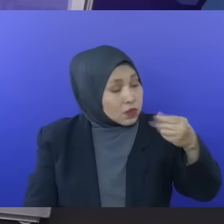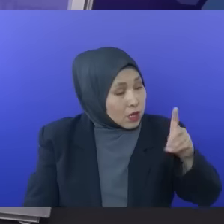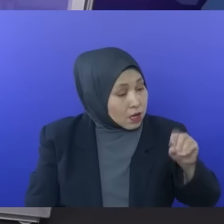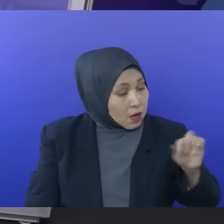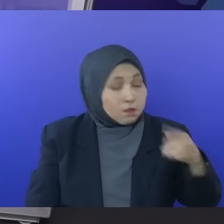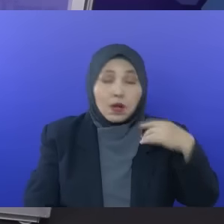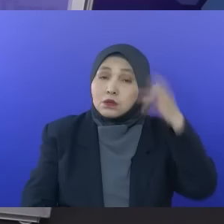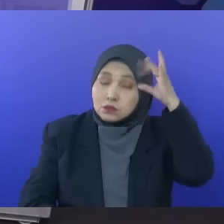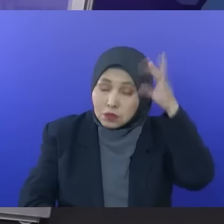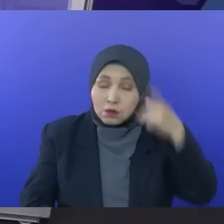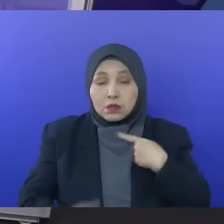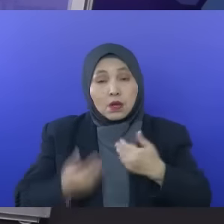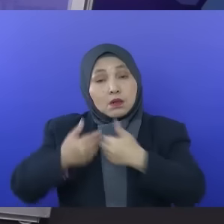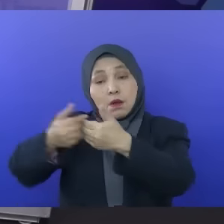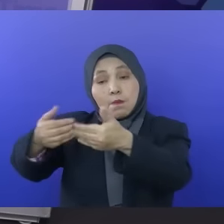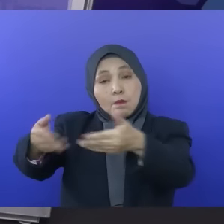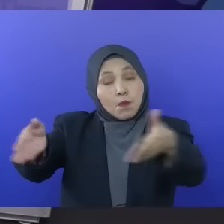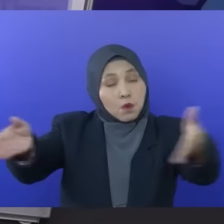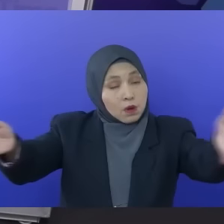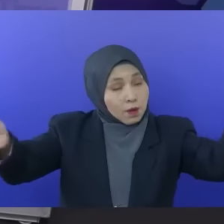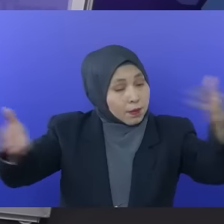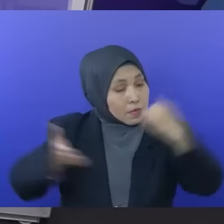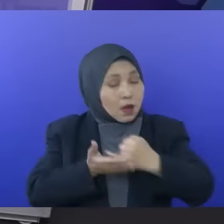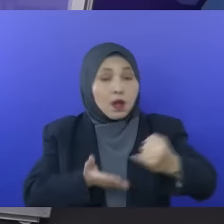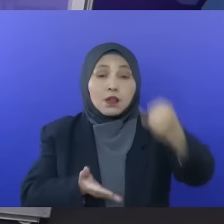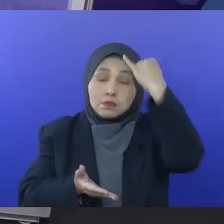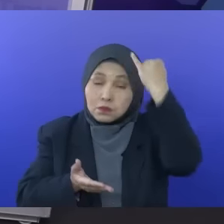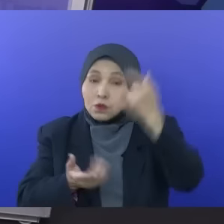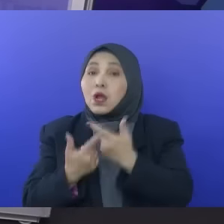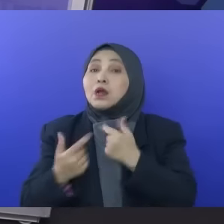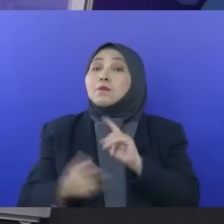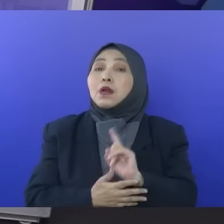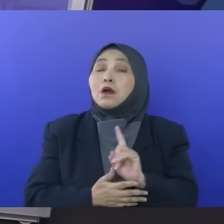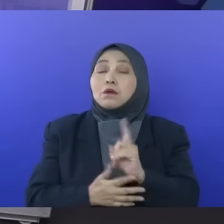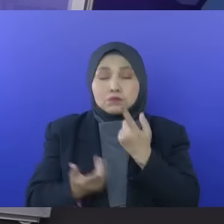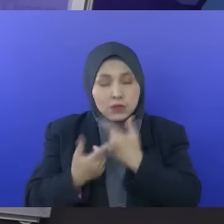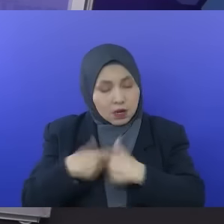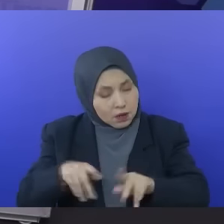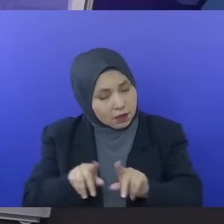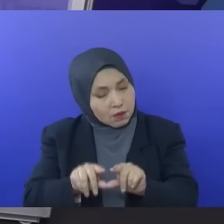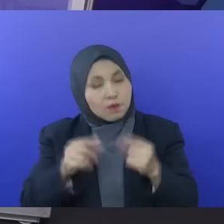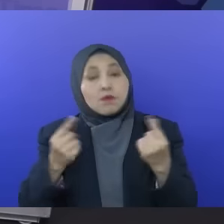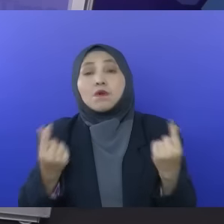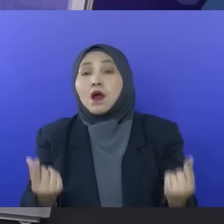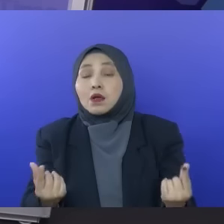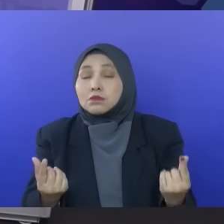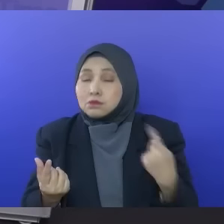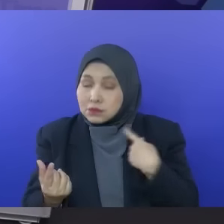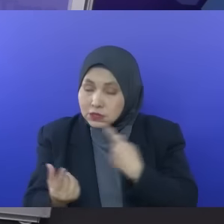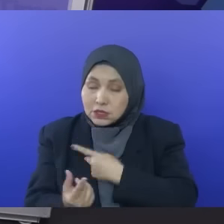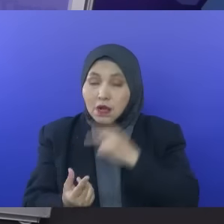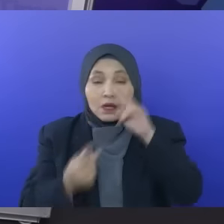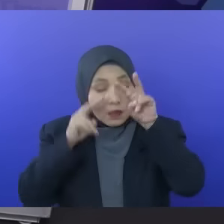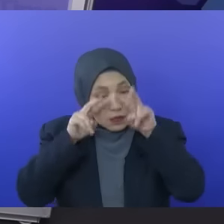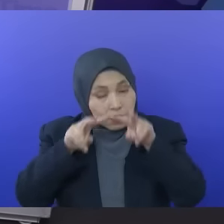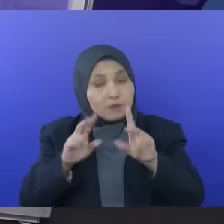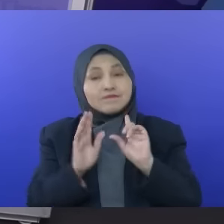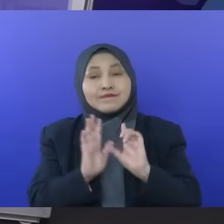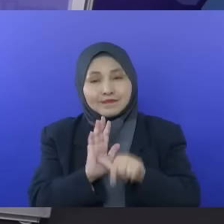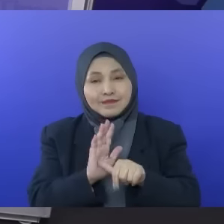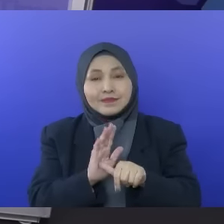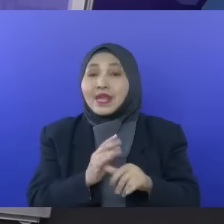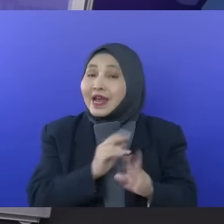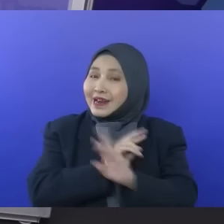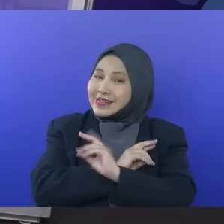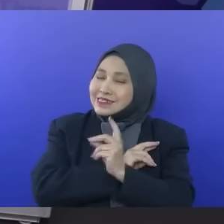kita akan dibuka kepada ilmu daripada mana daripada Alkitab yang kita akan lihat sebentar lagi